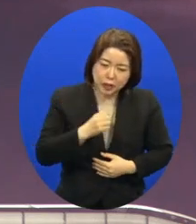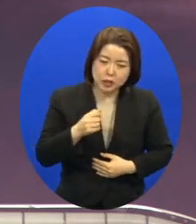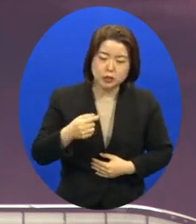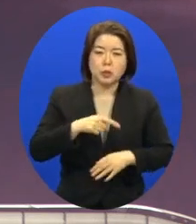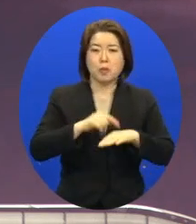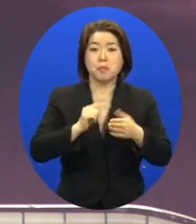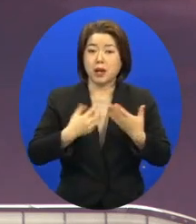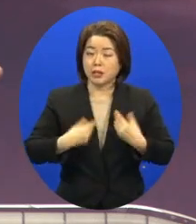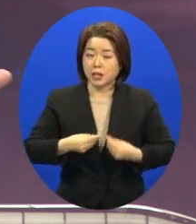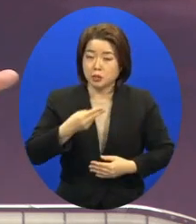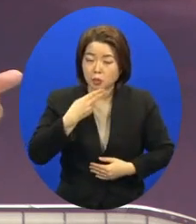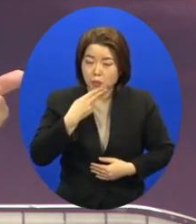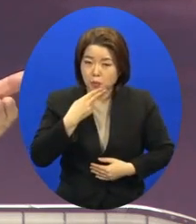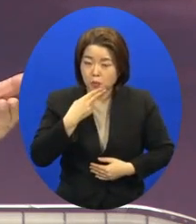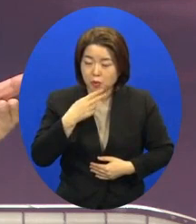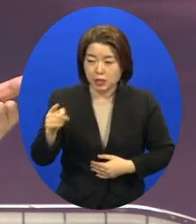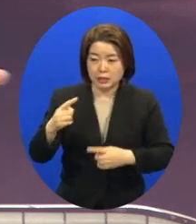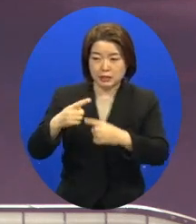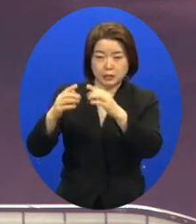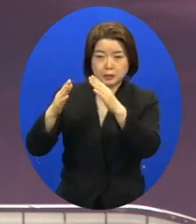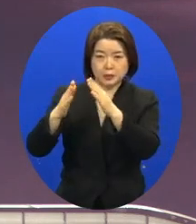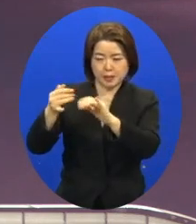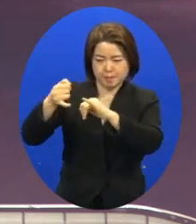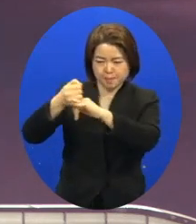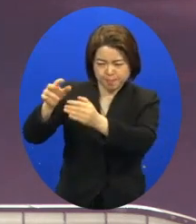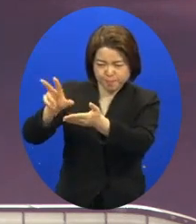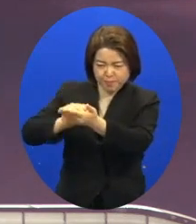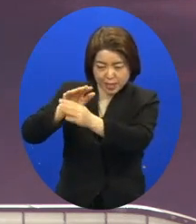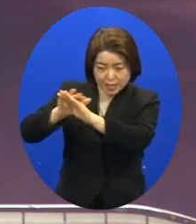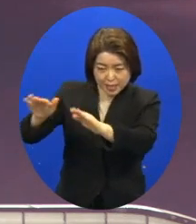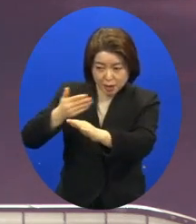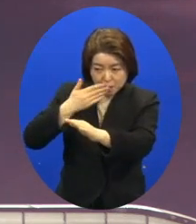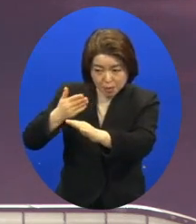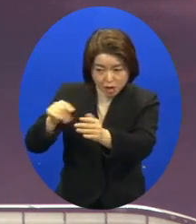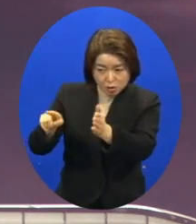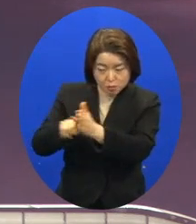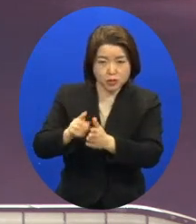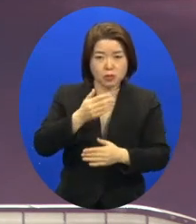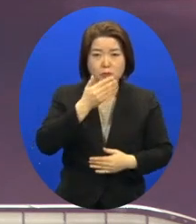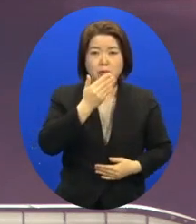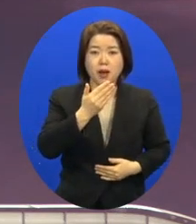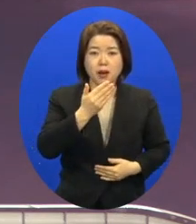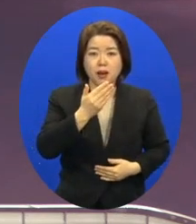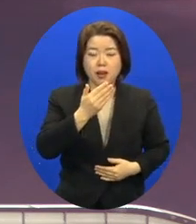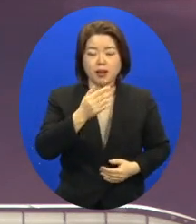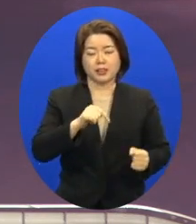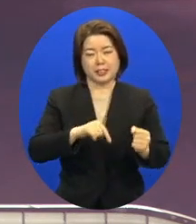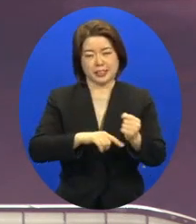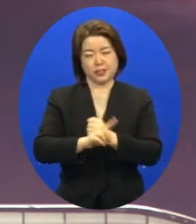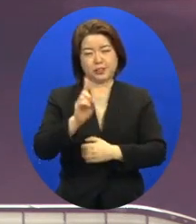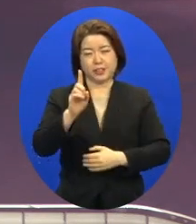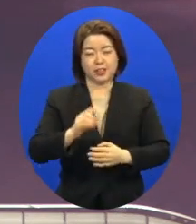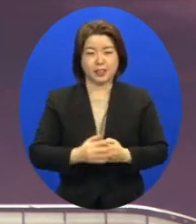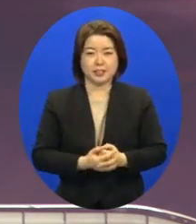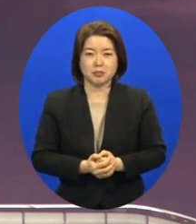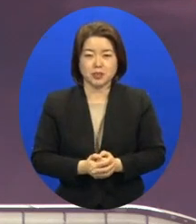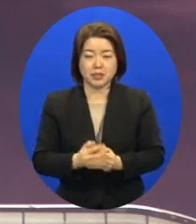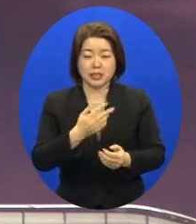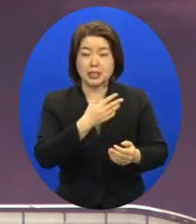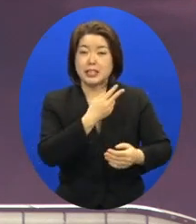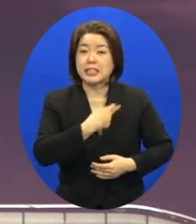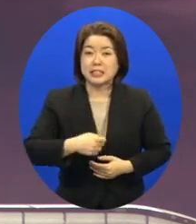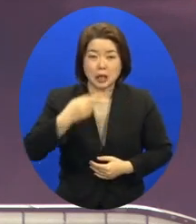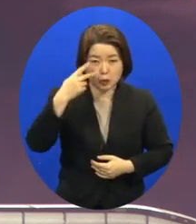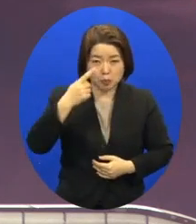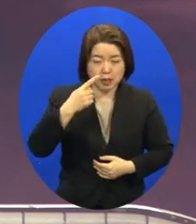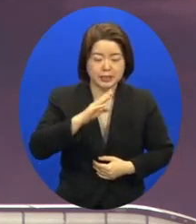교회가 반드시 문제를 해결받을 것이라고 어떻게 믿을 수 있었냐 말이에요. 이유는 사도 바울이 진짜 믿는